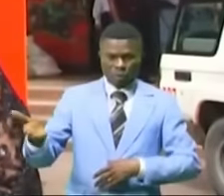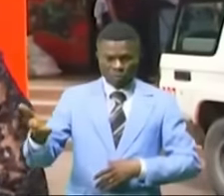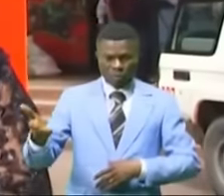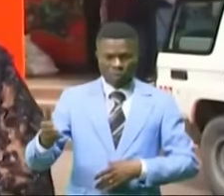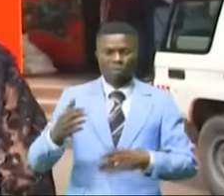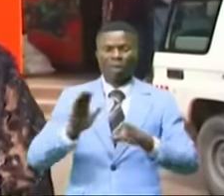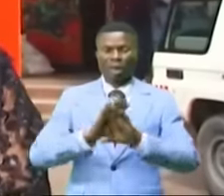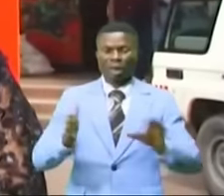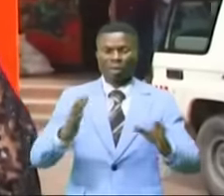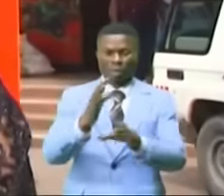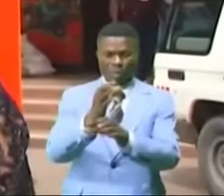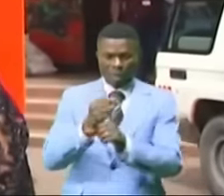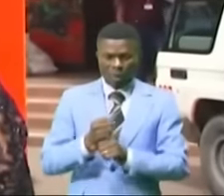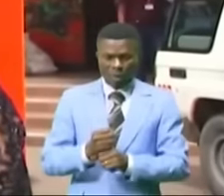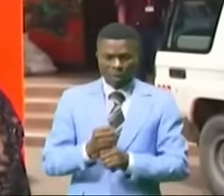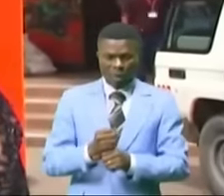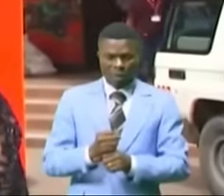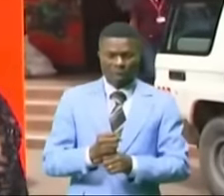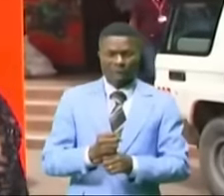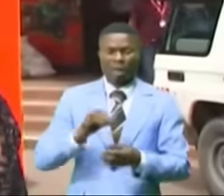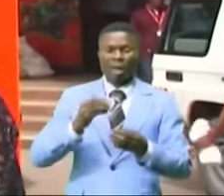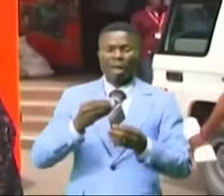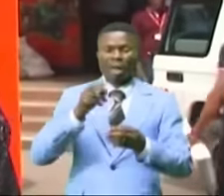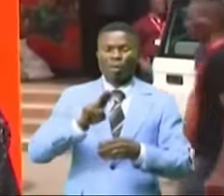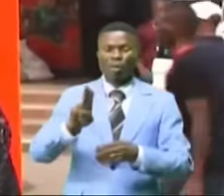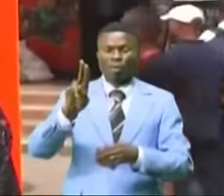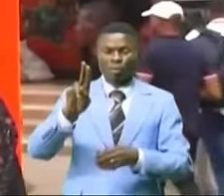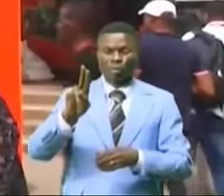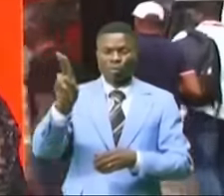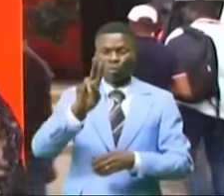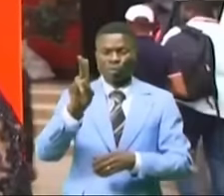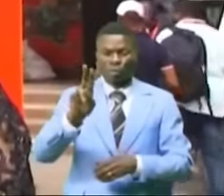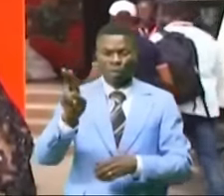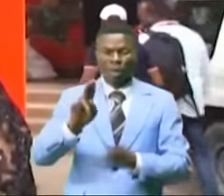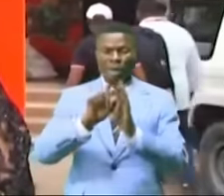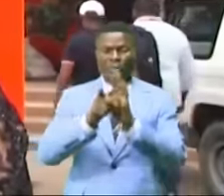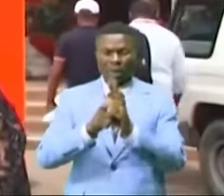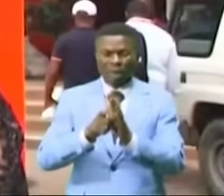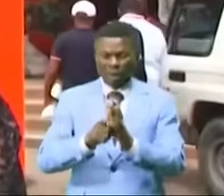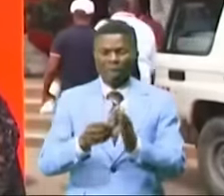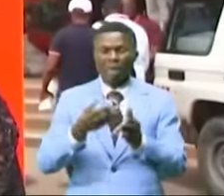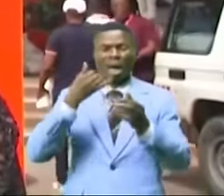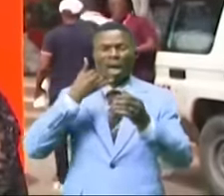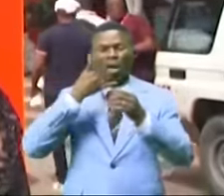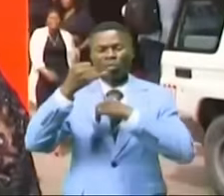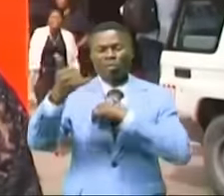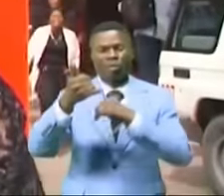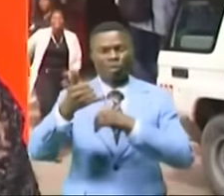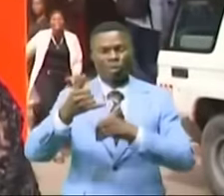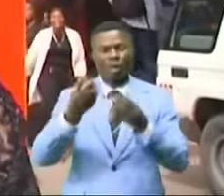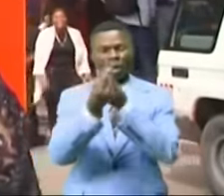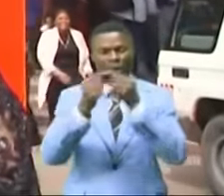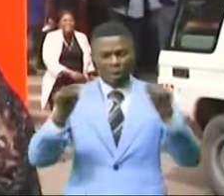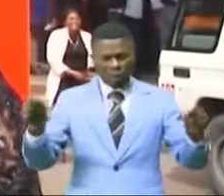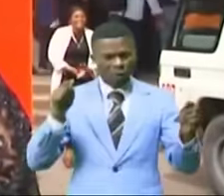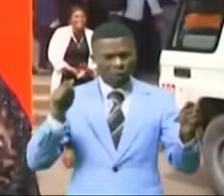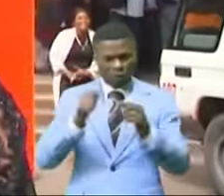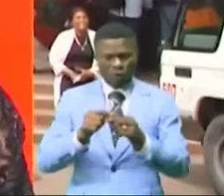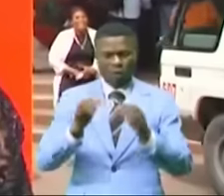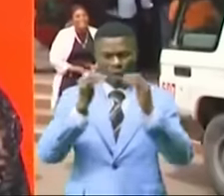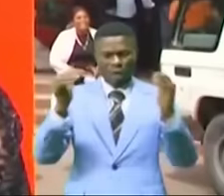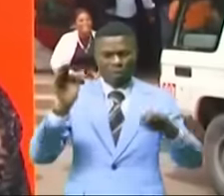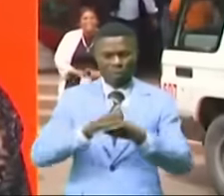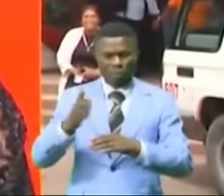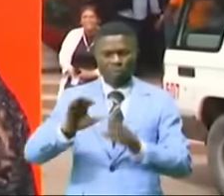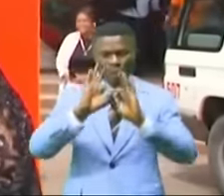pourront recevoir des minutes d'appel gratuites tous les jours jusqu'à ce que la situation se calme. Nous avons appris qu'il y a des